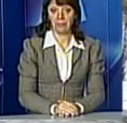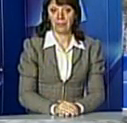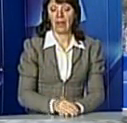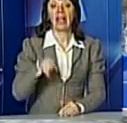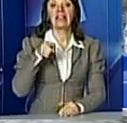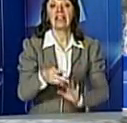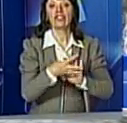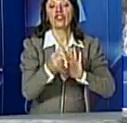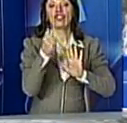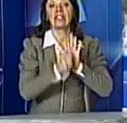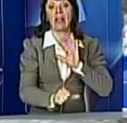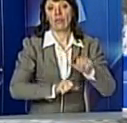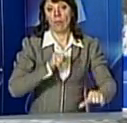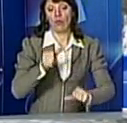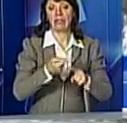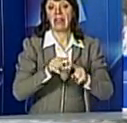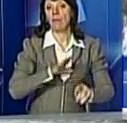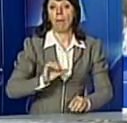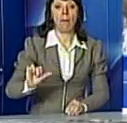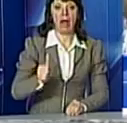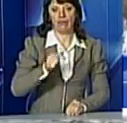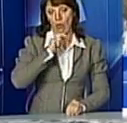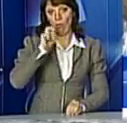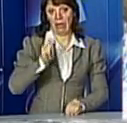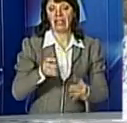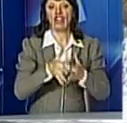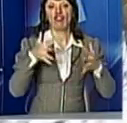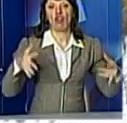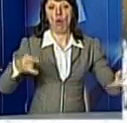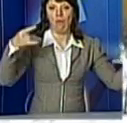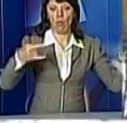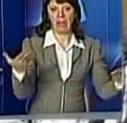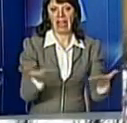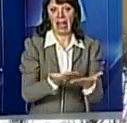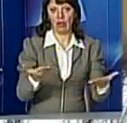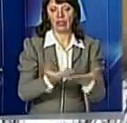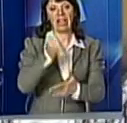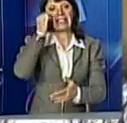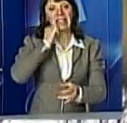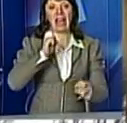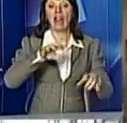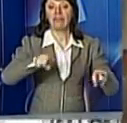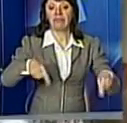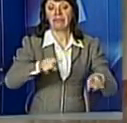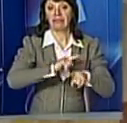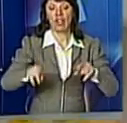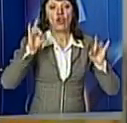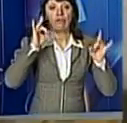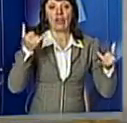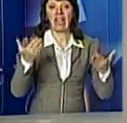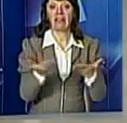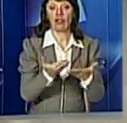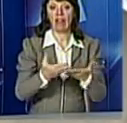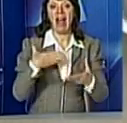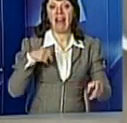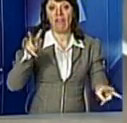в 1960 році це був перший в Україні широкоформатний кінотеатр із стереозвуком проте нині кінотеатр